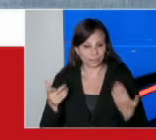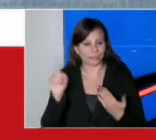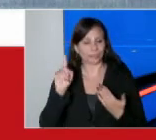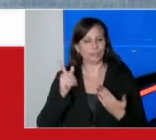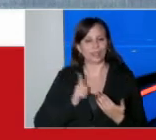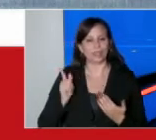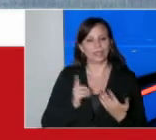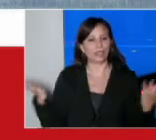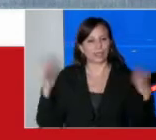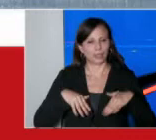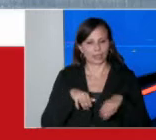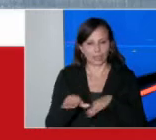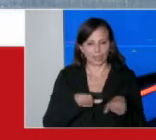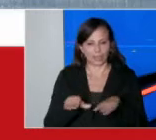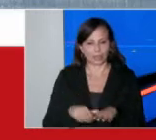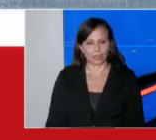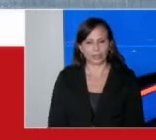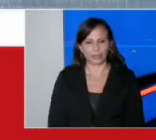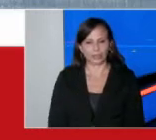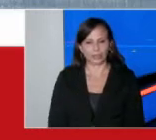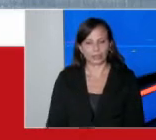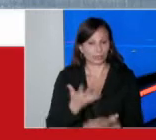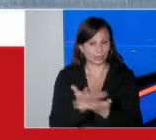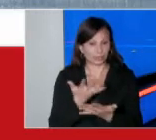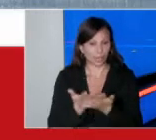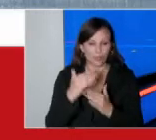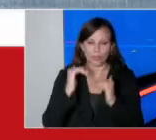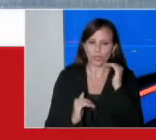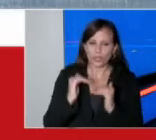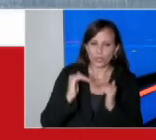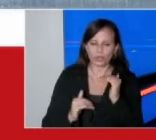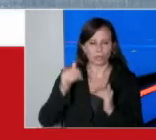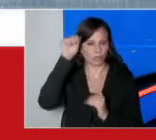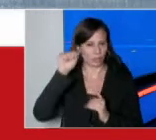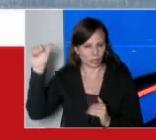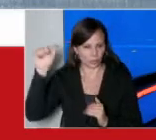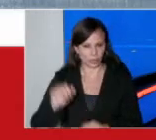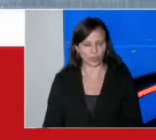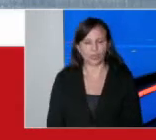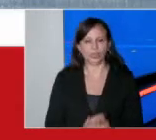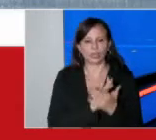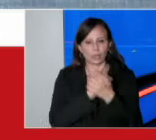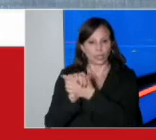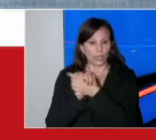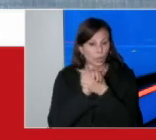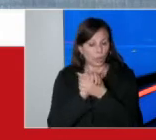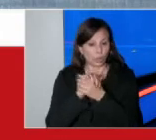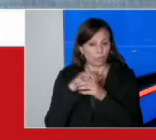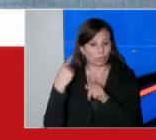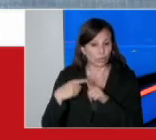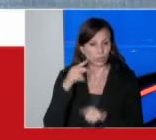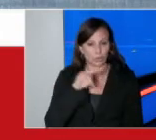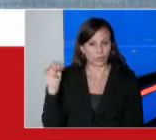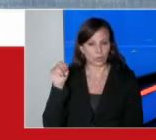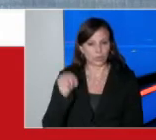למפלתה. לא זה מה שיפיל אותה, אבל זה מעיד על עוד הפרשי אידיאולוגיות. אנחנו אומרים עכשיו שלום בדיוק בעניין הזה. לשר